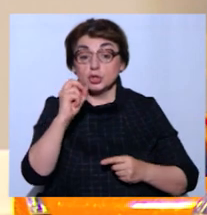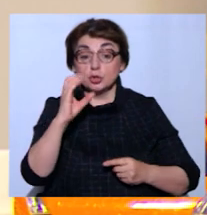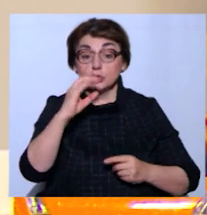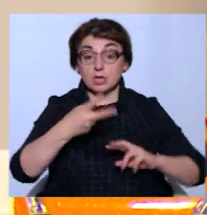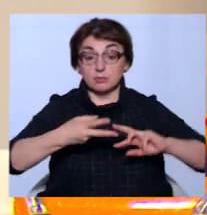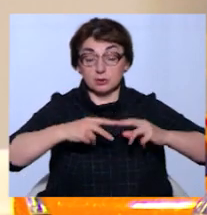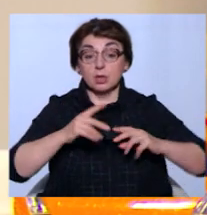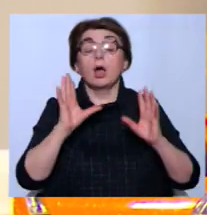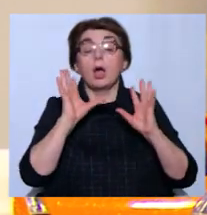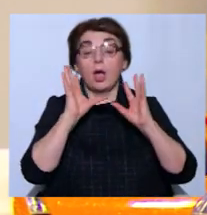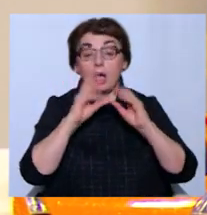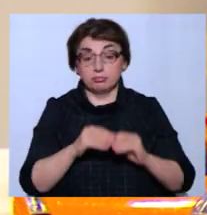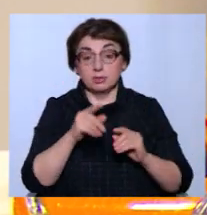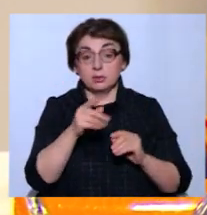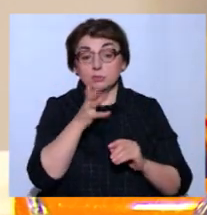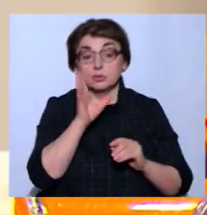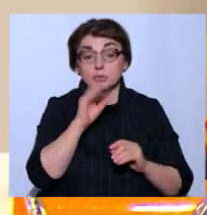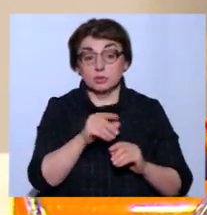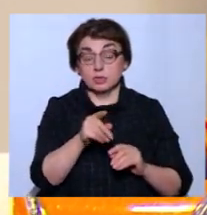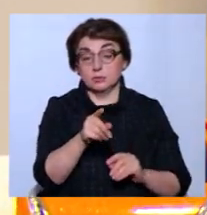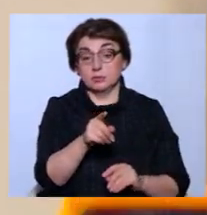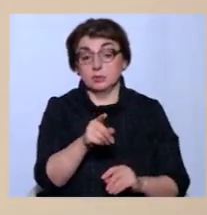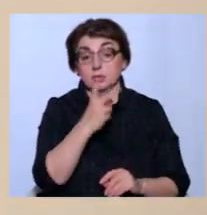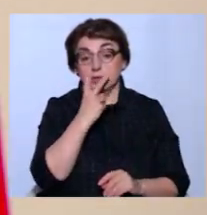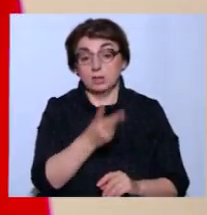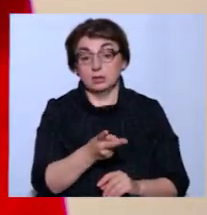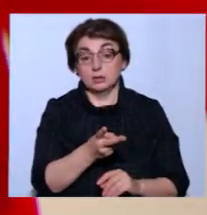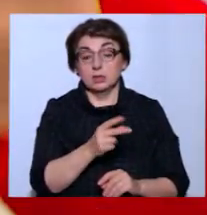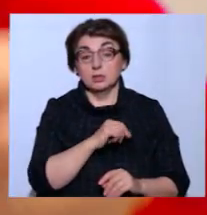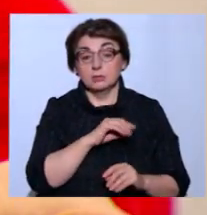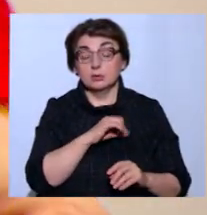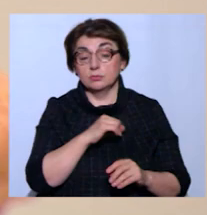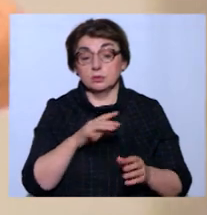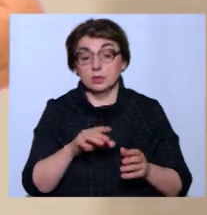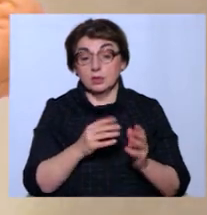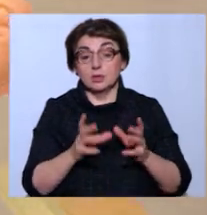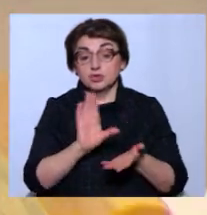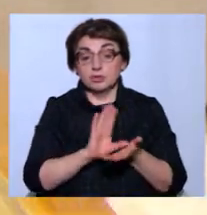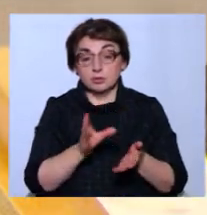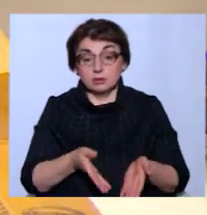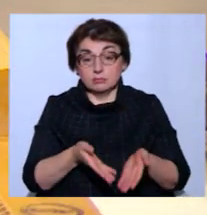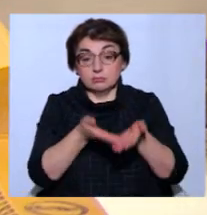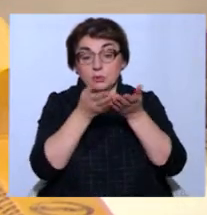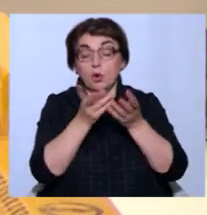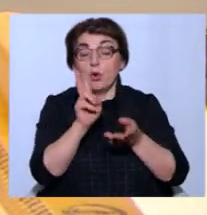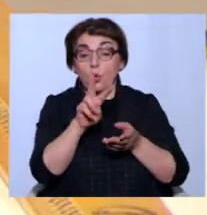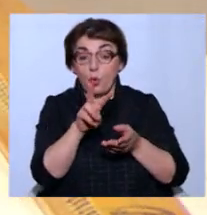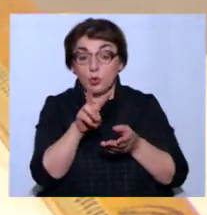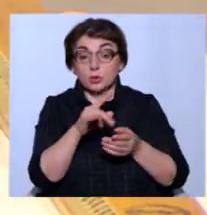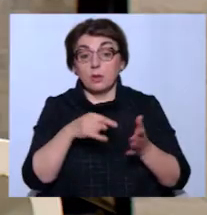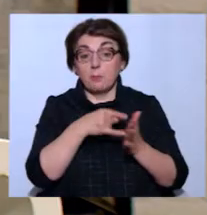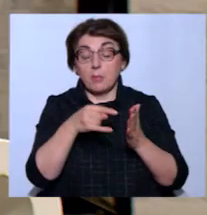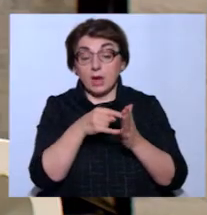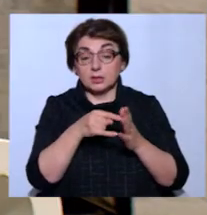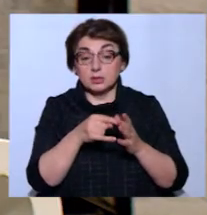გავაკეთებ იგივეს, ნახეთ? აი ეს ქაღალდი მე ამოვაცოცე ამ მაგნიტის და ორი მაგნიტის, როდესაც